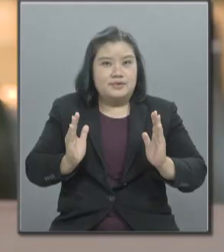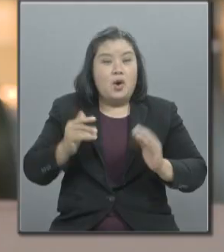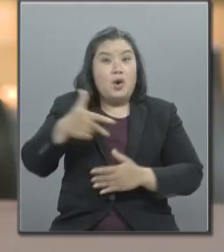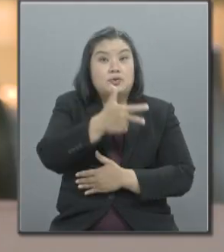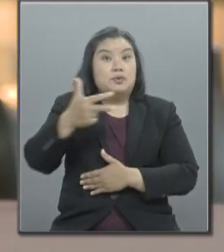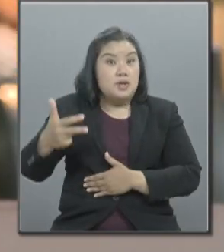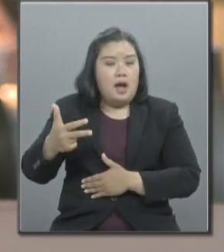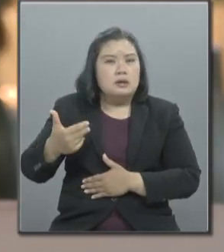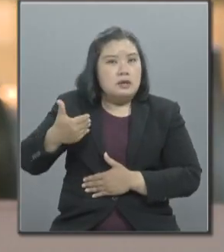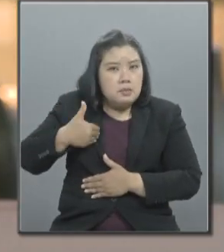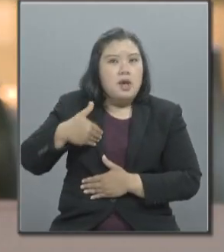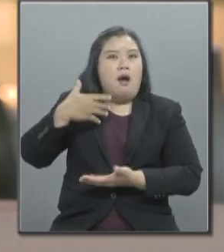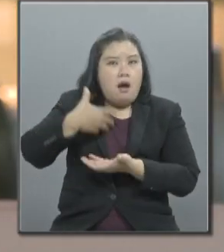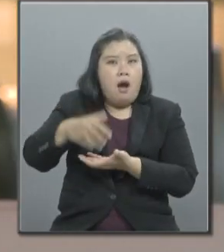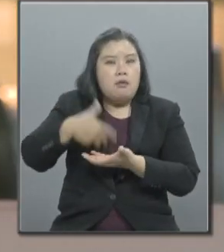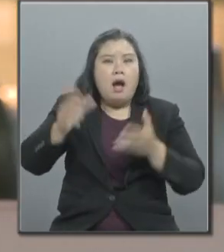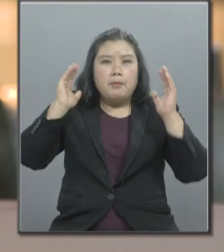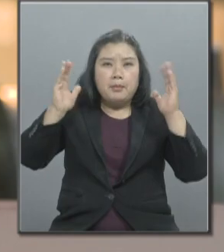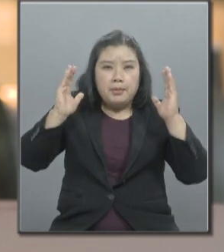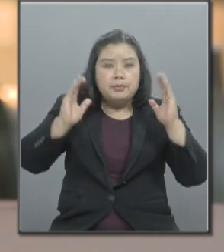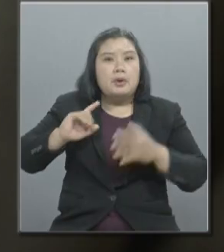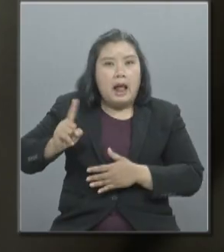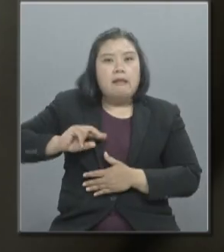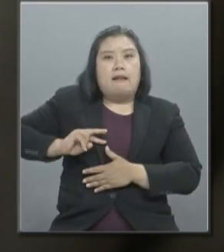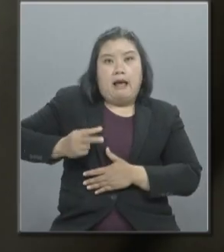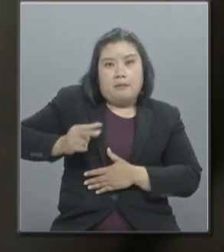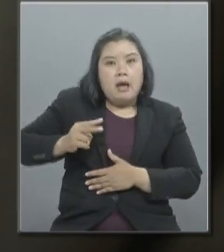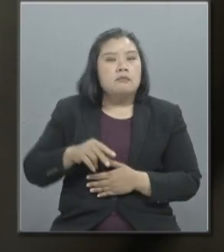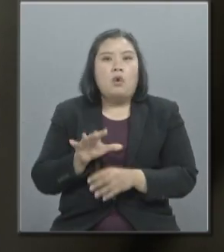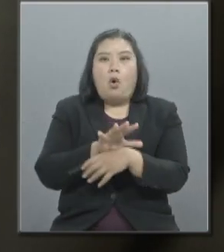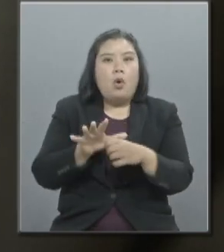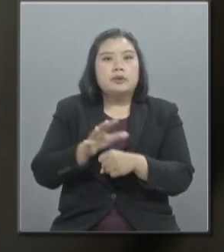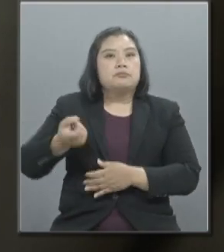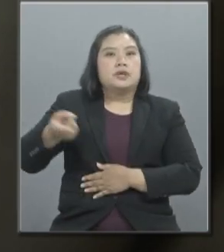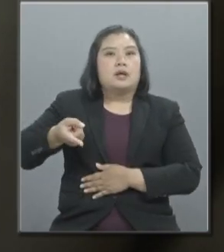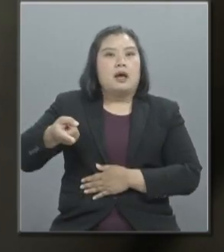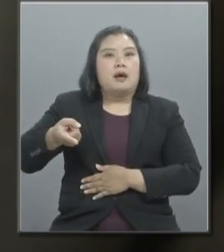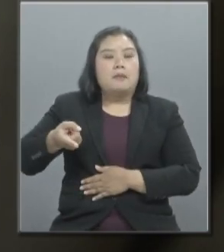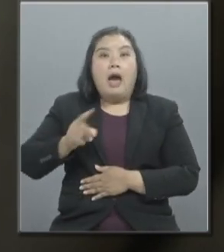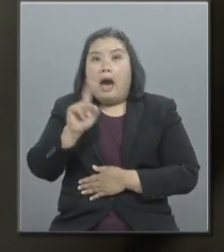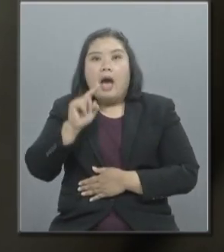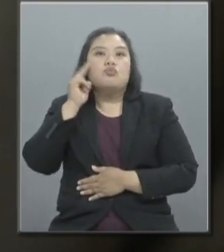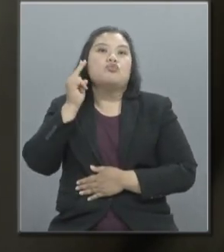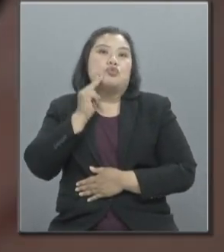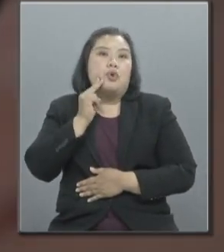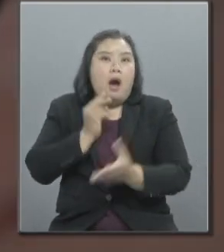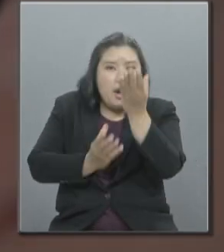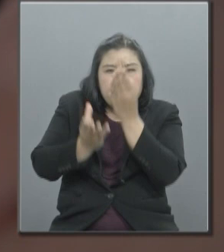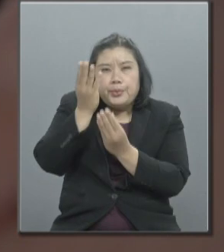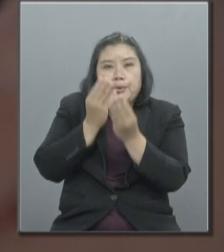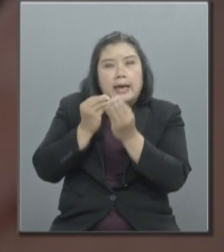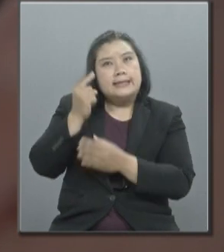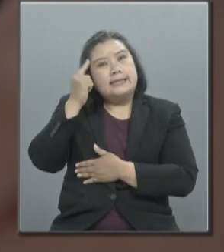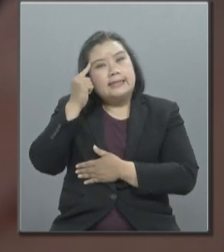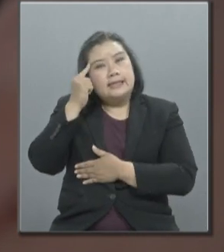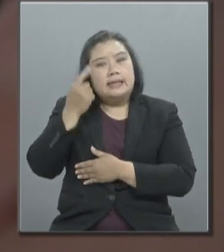Sign ที่คอยนำเสนอข่าวสารสถานการณ์โควิด19ที่เกิดขึ้นในแต่ละวันเพื่อให้คุณผู้ชมที่หูหนวกได้รับข้อมูลข่าวสารและแนวทาง